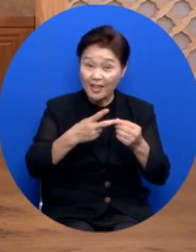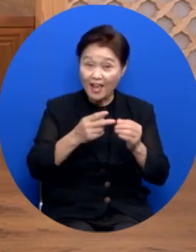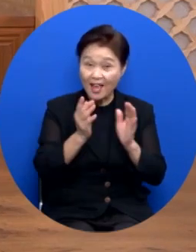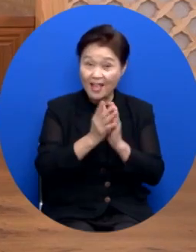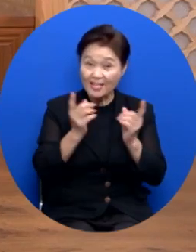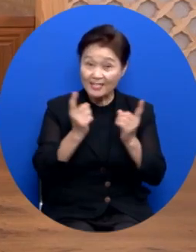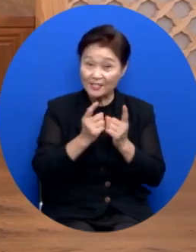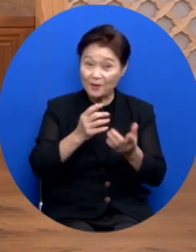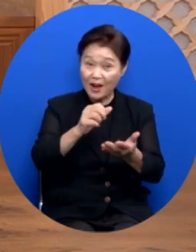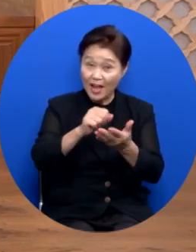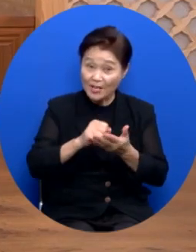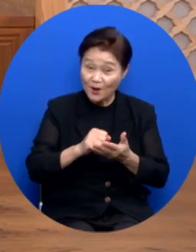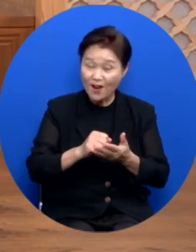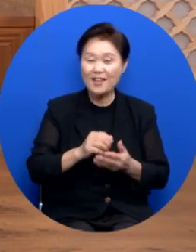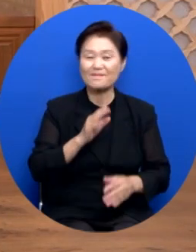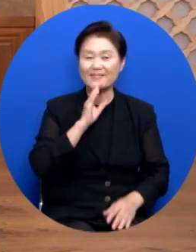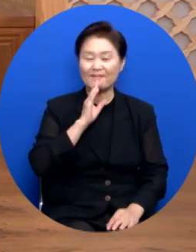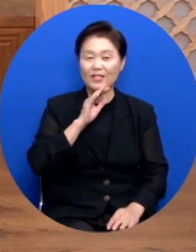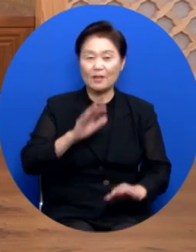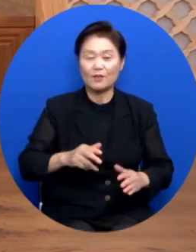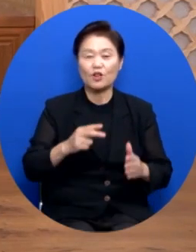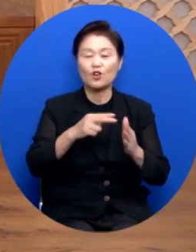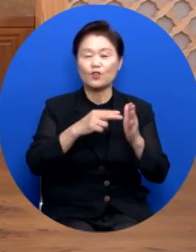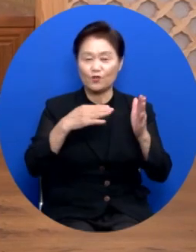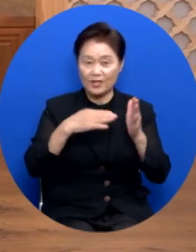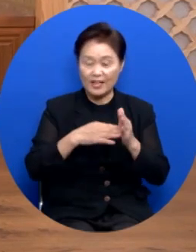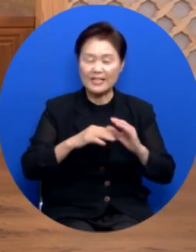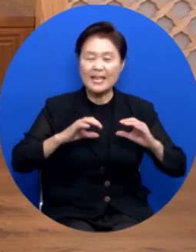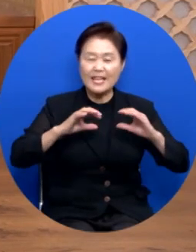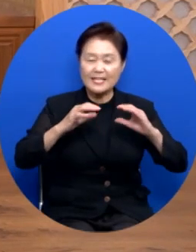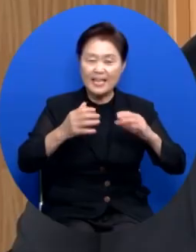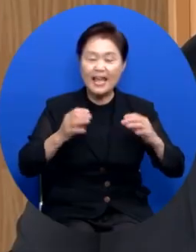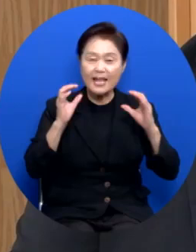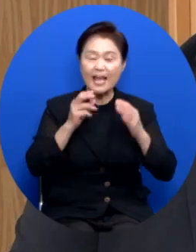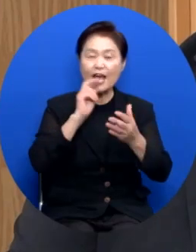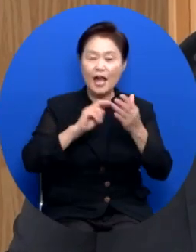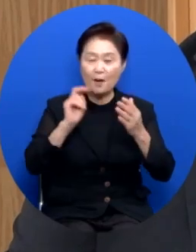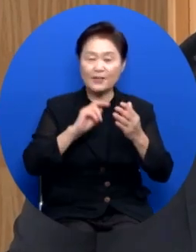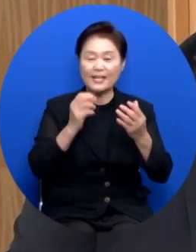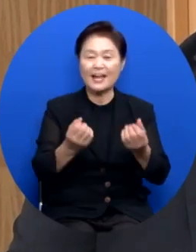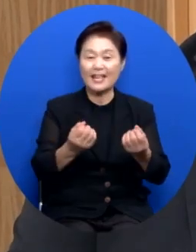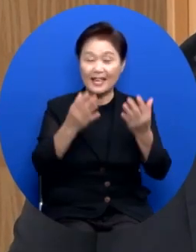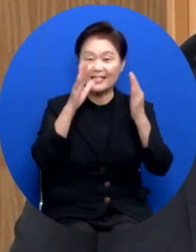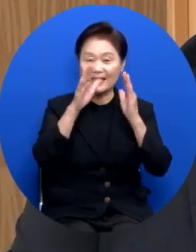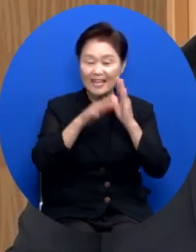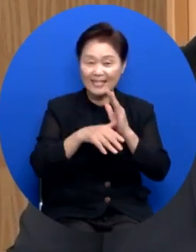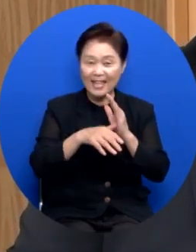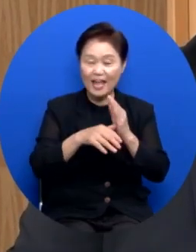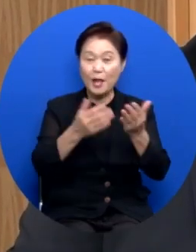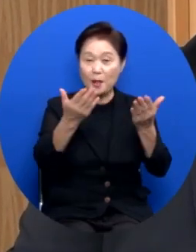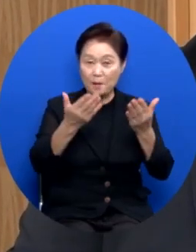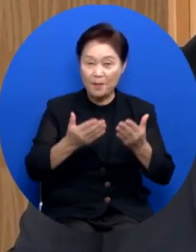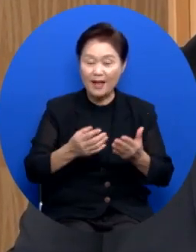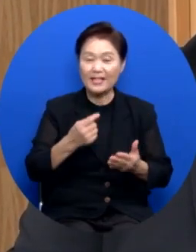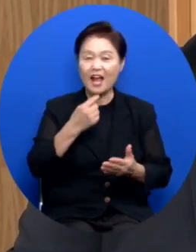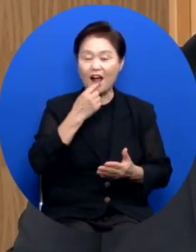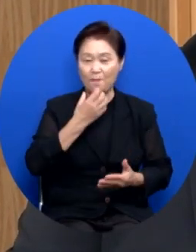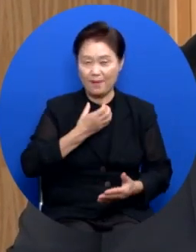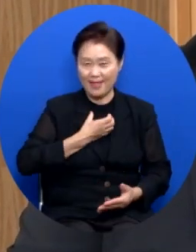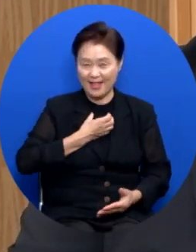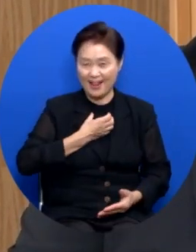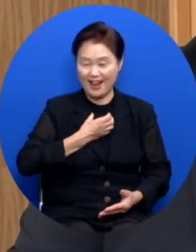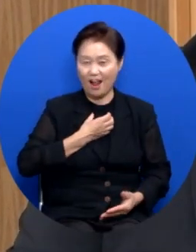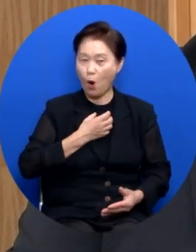나오셨네요네 이게 요번 뉴질랜드 세계 합창대회에 저희가 획득한 은메달입니다 예 굉장히